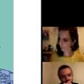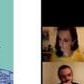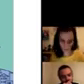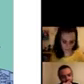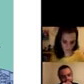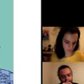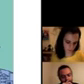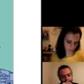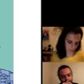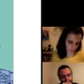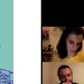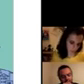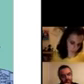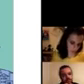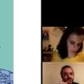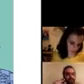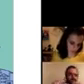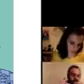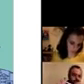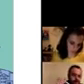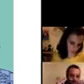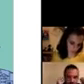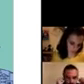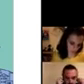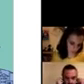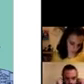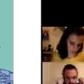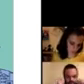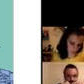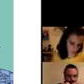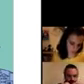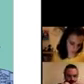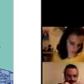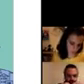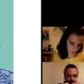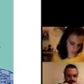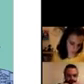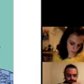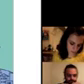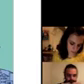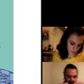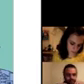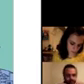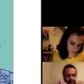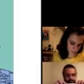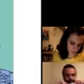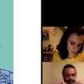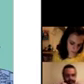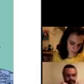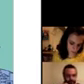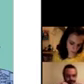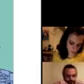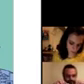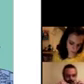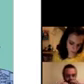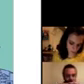sadece biz sizden gereken verileri aldık, teşekkürler deyip atmadık. Anket sonuçlarında, paydaş çalıştay sonuçlarında ve şu an